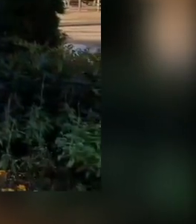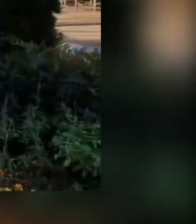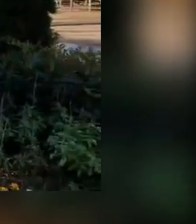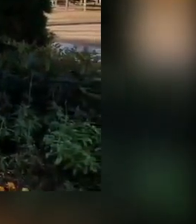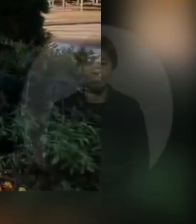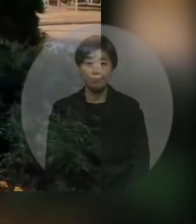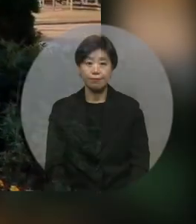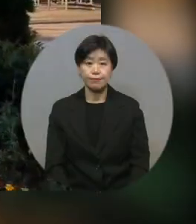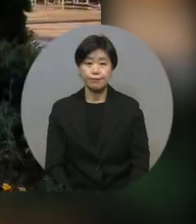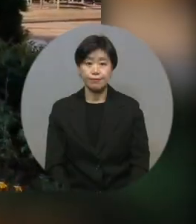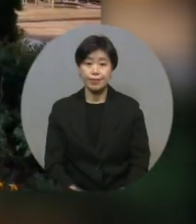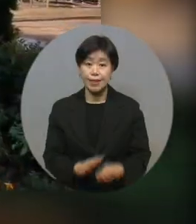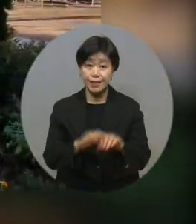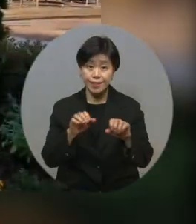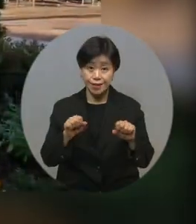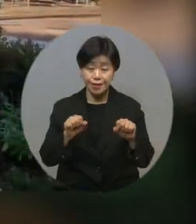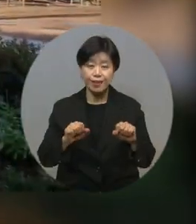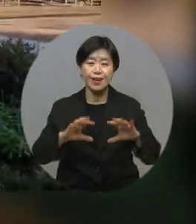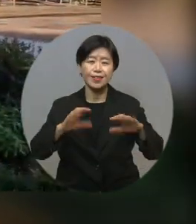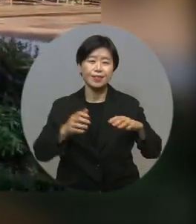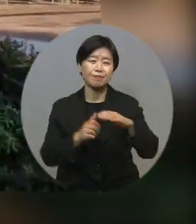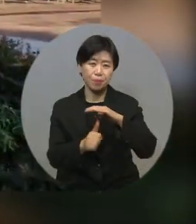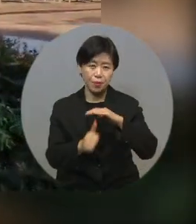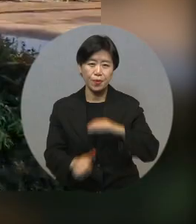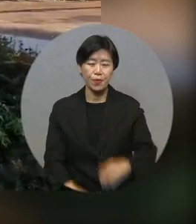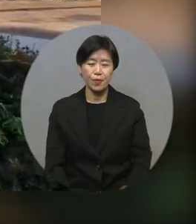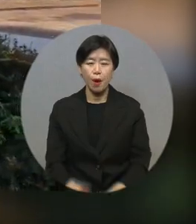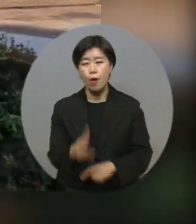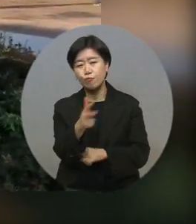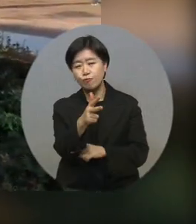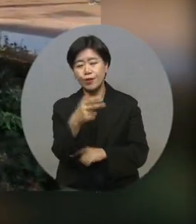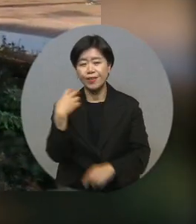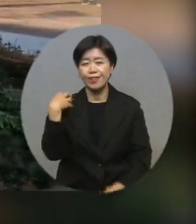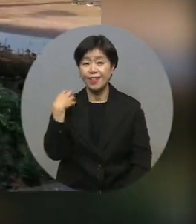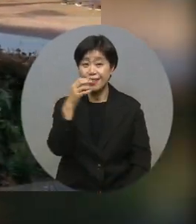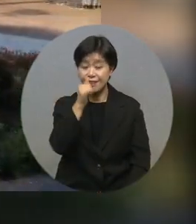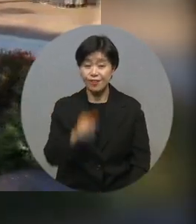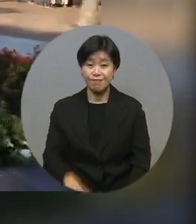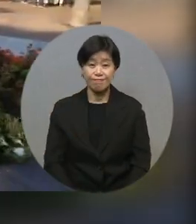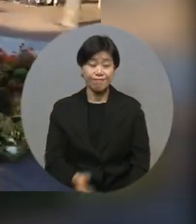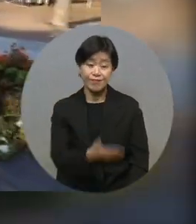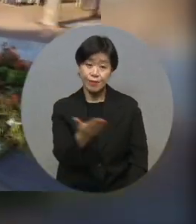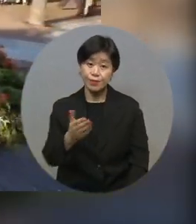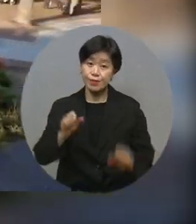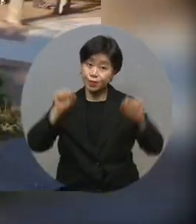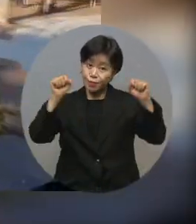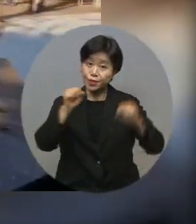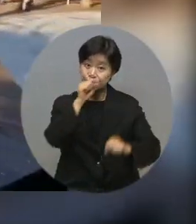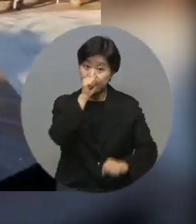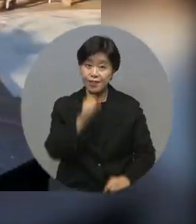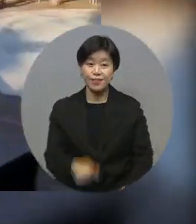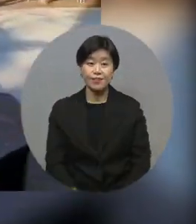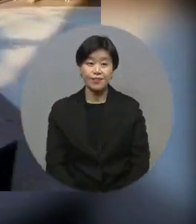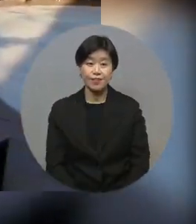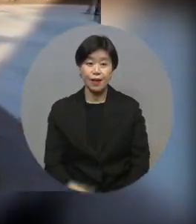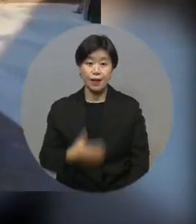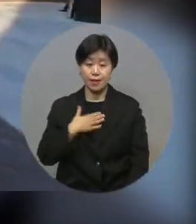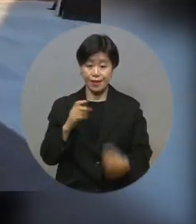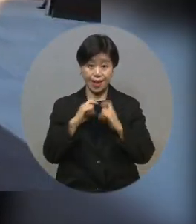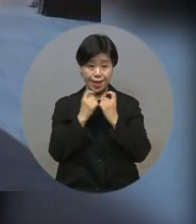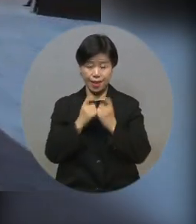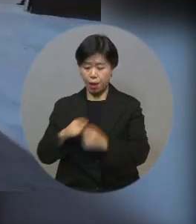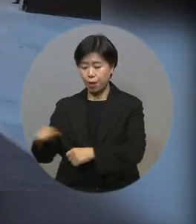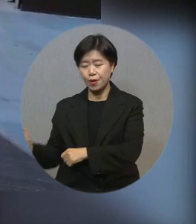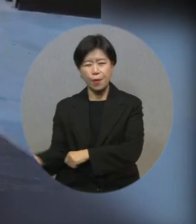안녕하세요. 국가대표 로드마스터 닥터케입니다. 여러분 스포츠 좋아하세요? 저는 개인적으로